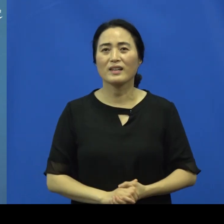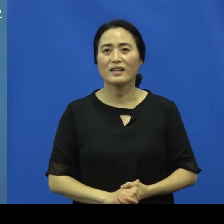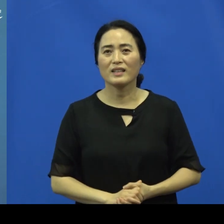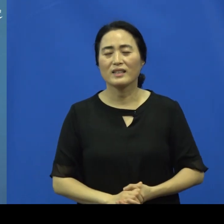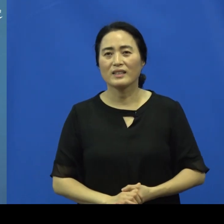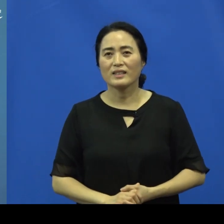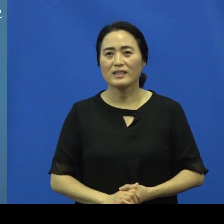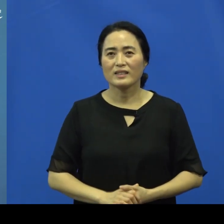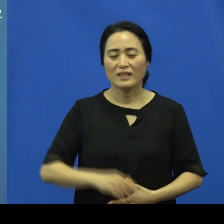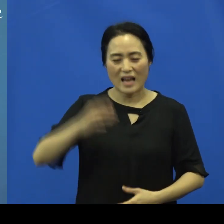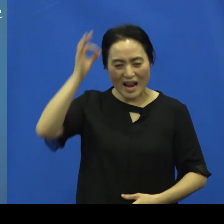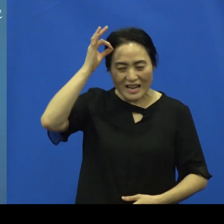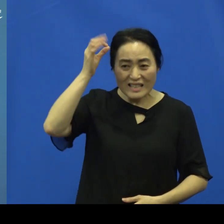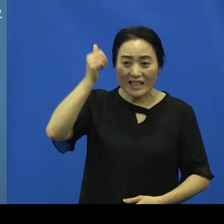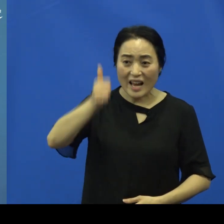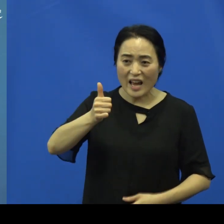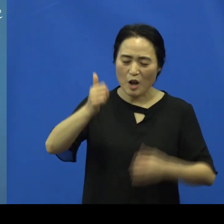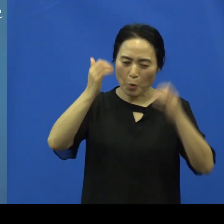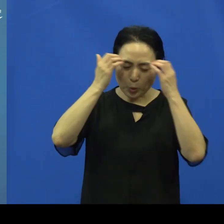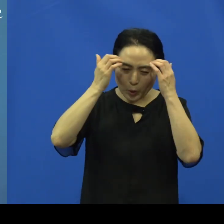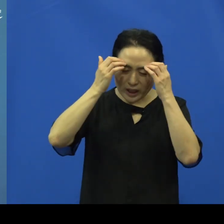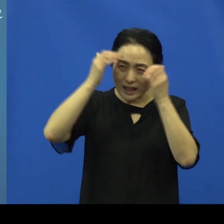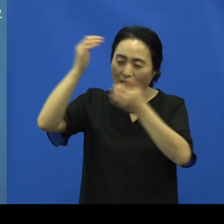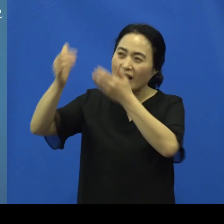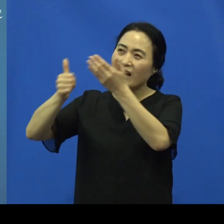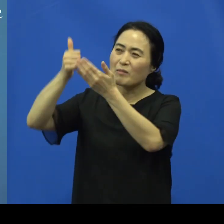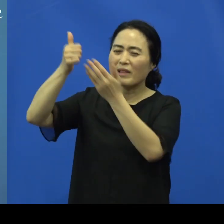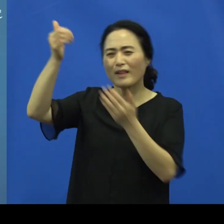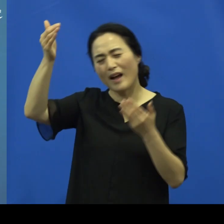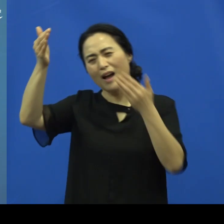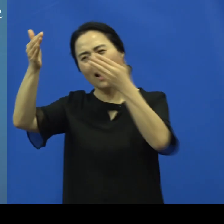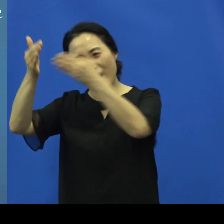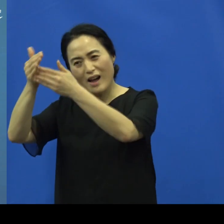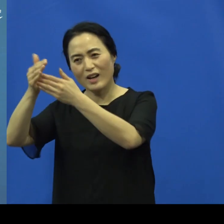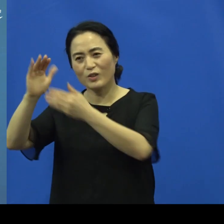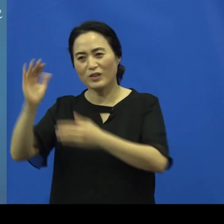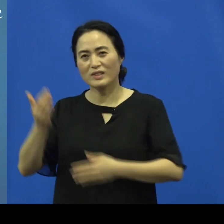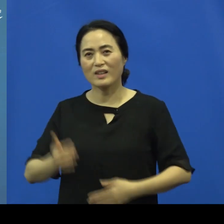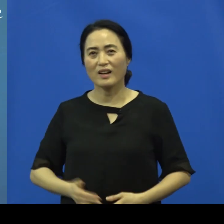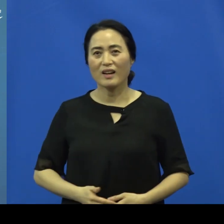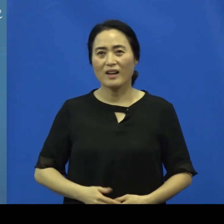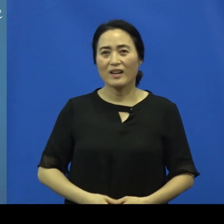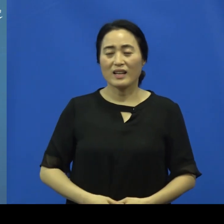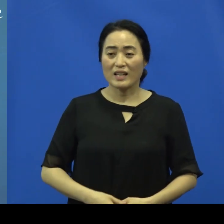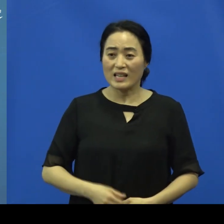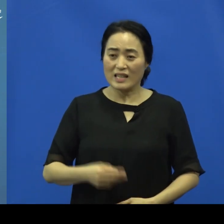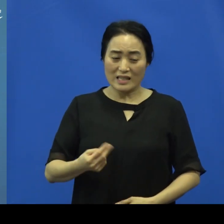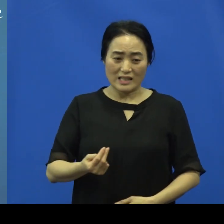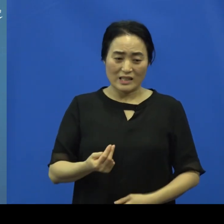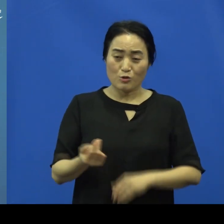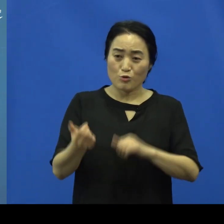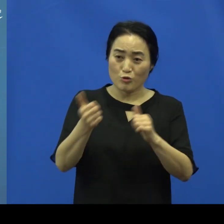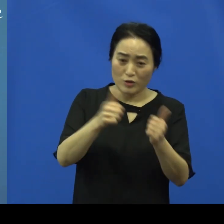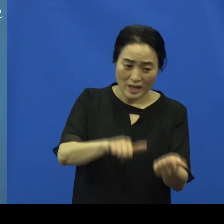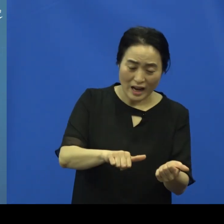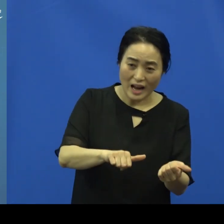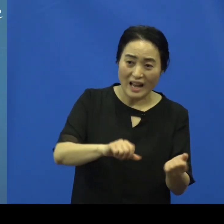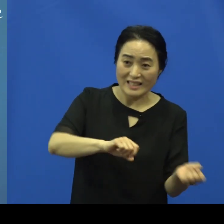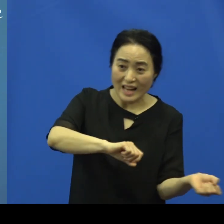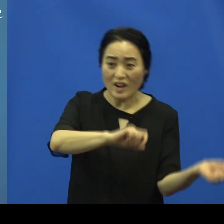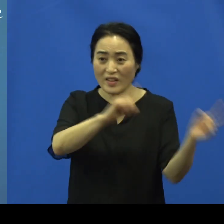하늘에 상달된 겁니다. 자, 여러분, 어디를 가나 생명의 역사가 일어나는 곳을 가보면 특징이 있어요. 중보자가